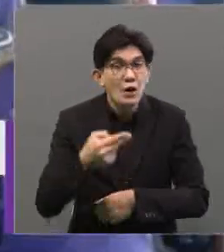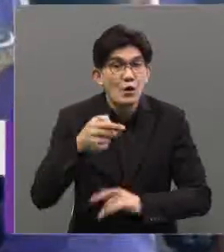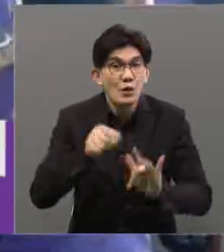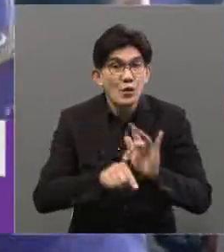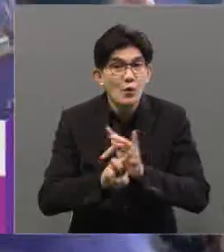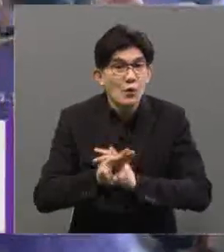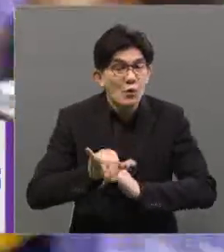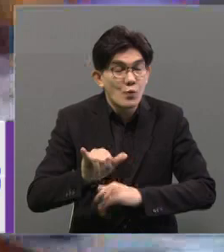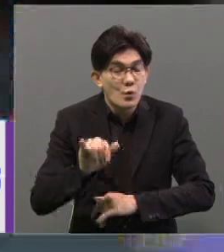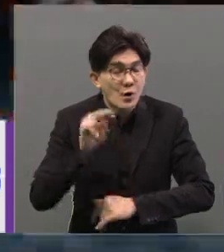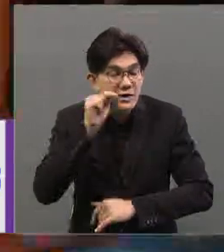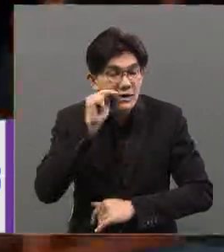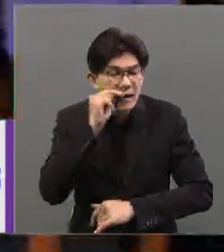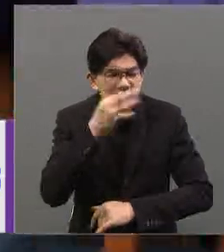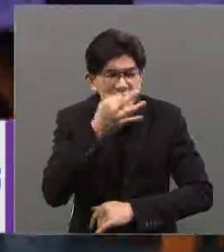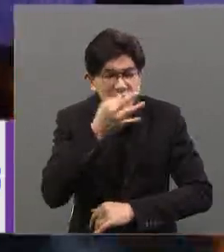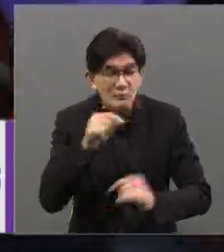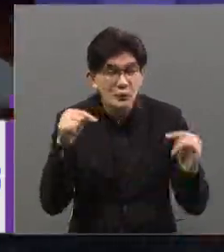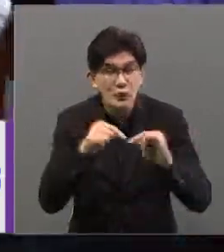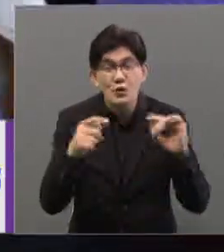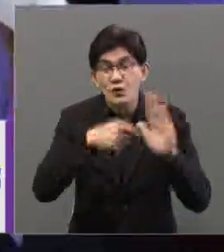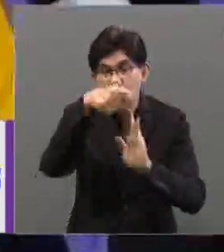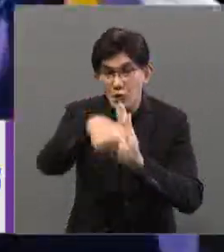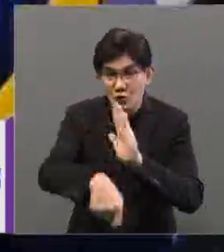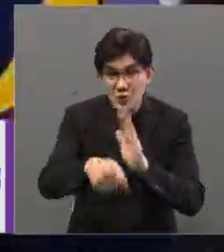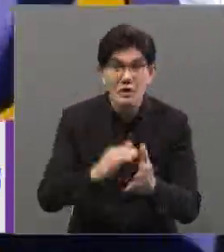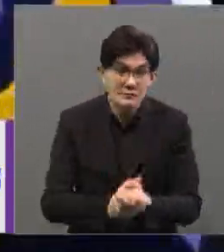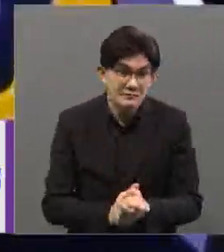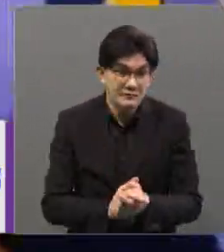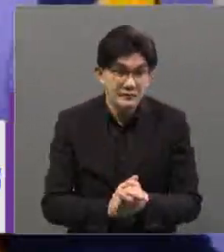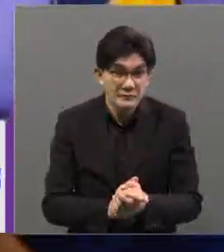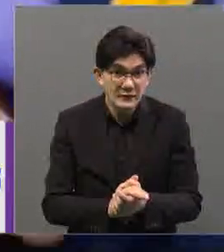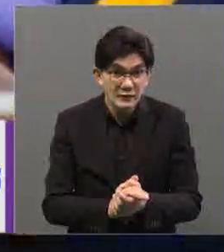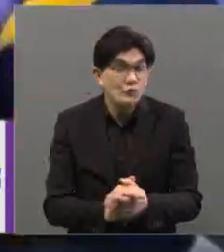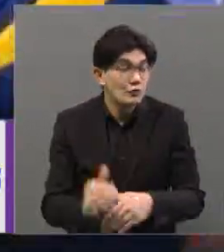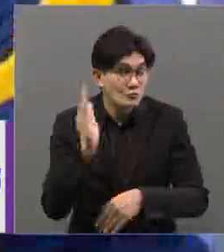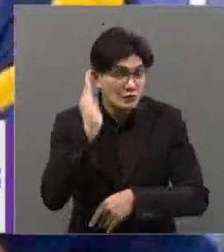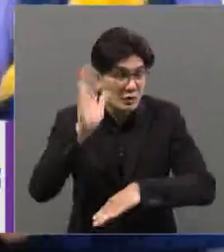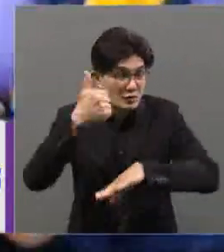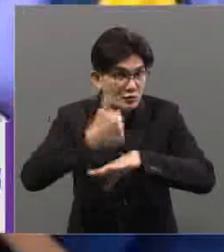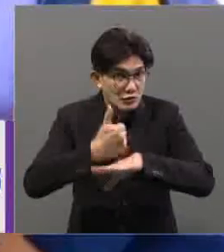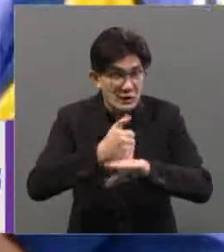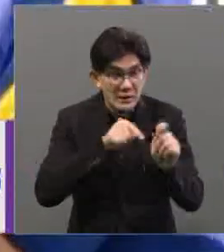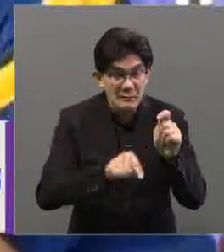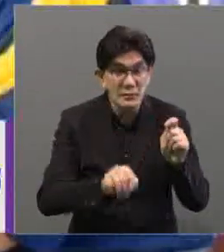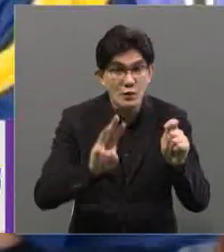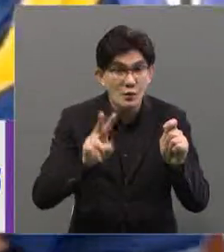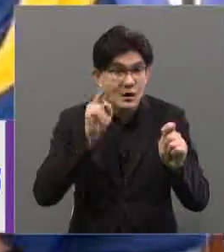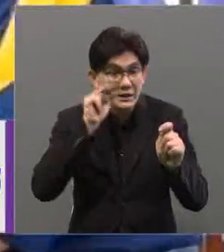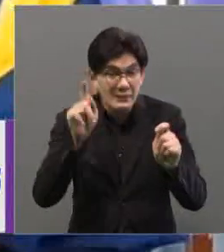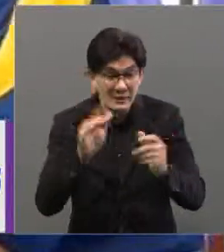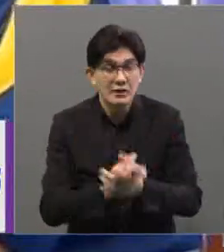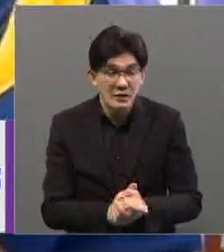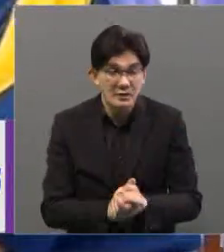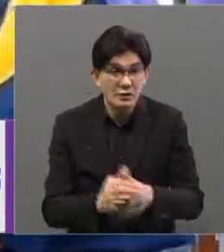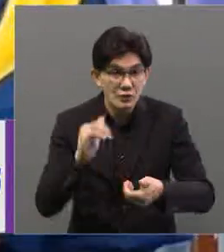ตำบลอุดมทรัพย์อำเภอวังน้ำเขียวจังหวัดนครราชสีมาโดยมีนายสมภพมุกดาสนิทในอำเภอวังน้ำเขียวร่วมกับพัน